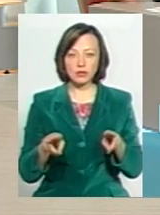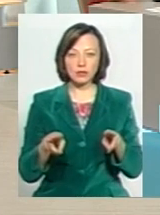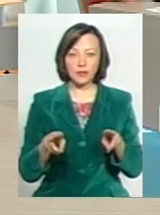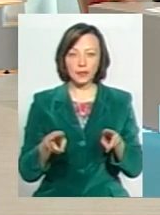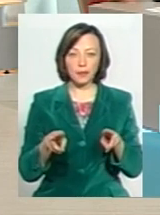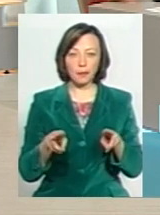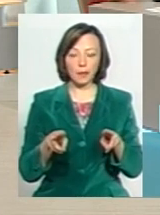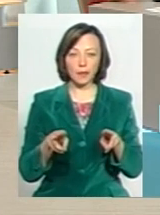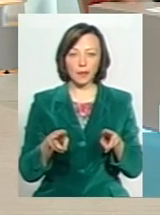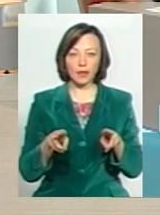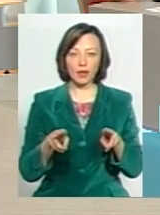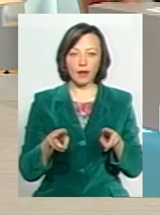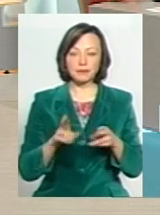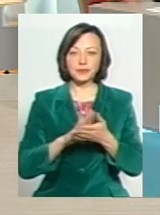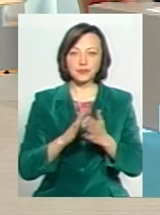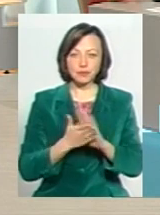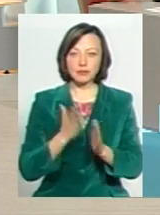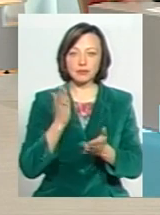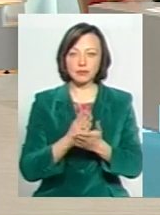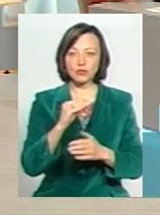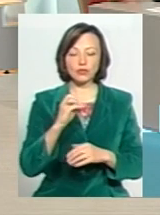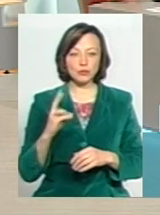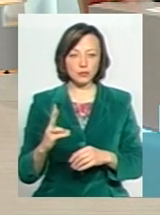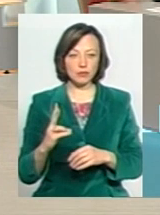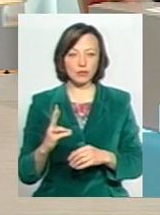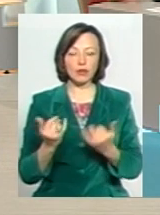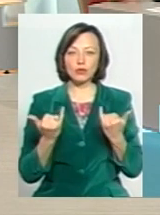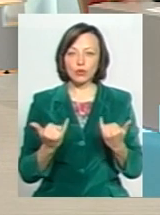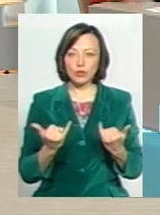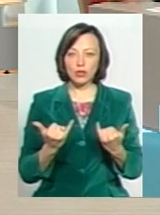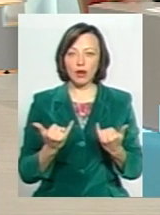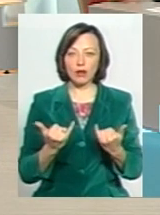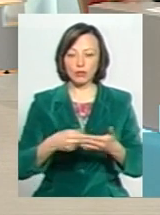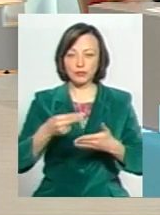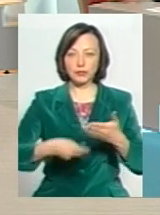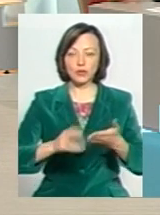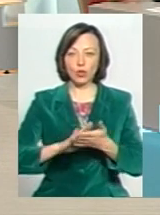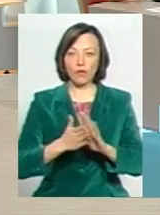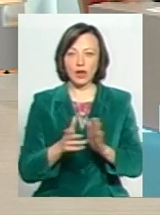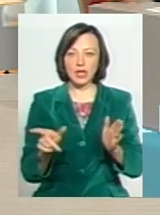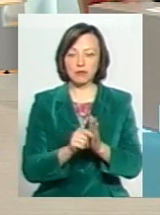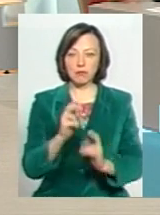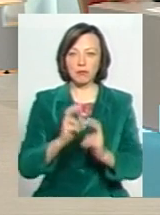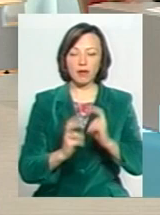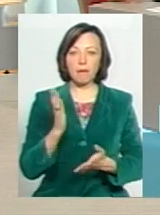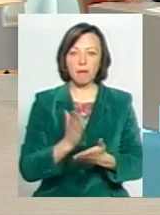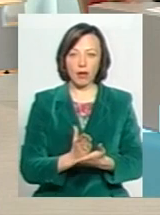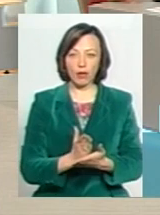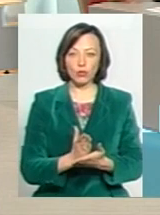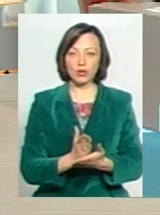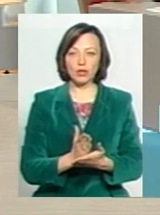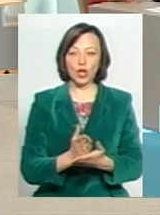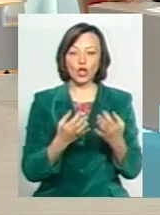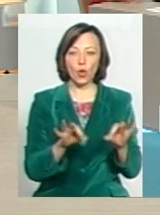такому самому стані знаходяться ЖЕКи. Вони сьогодні заключили договори з підприємством, які мають